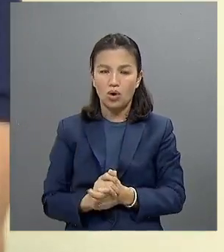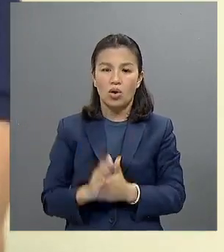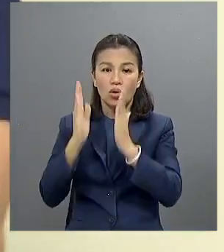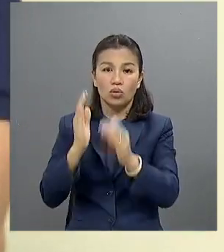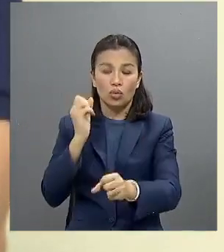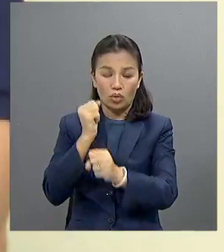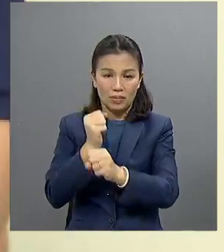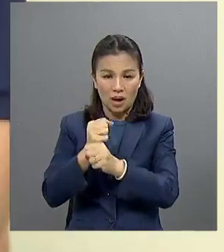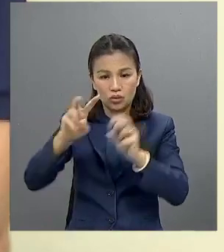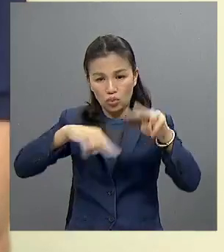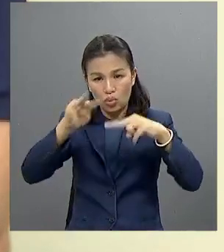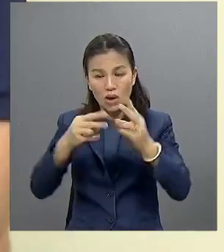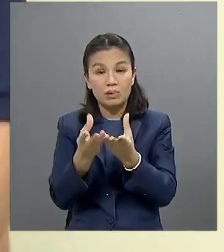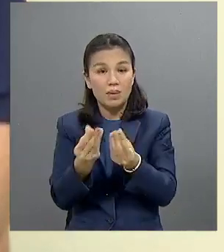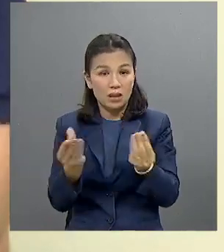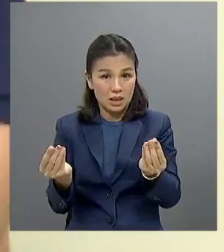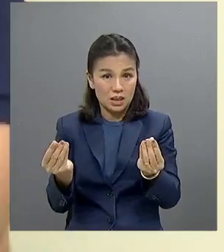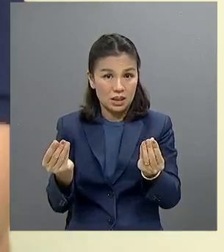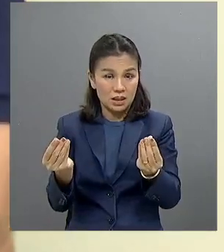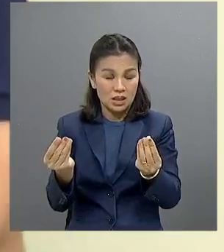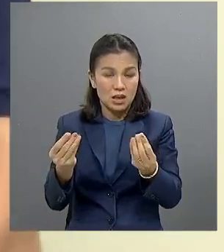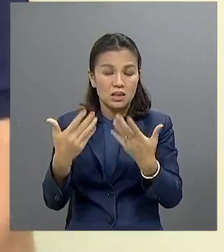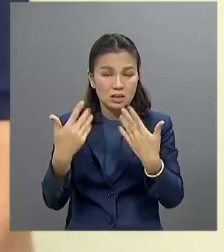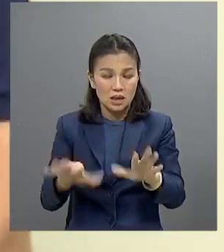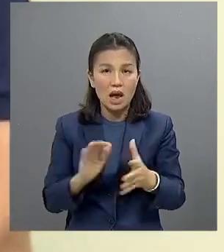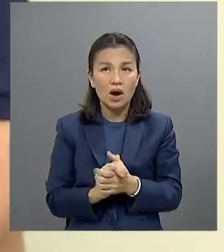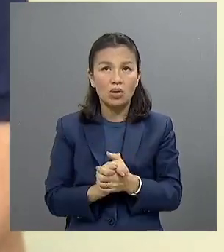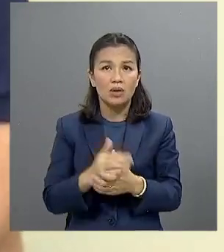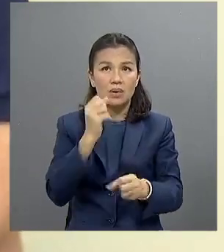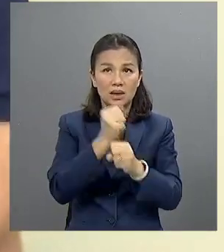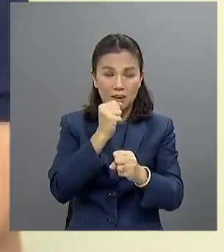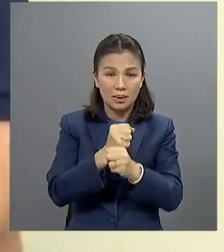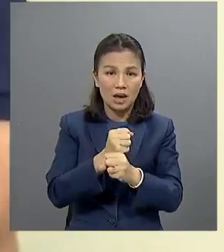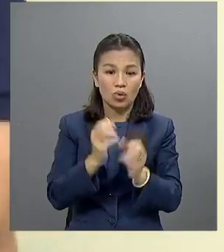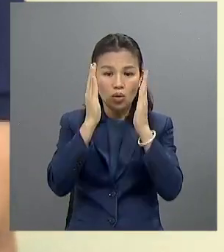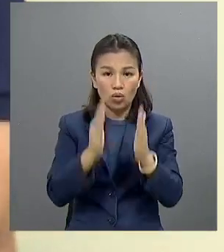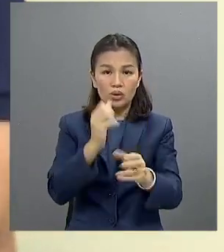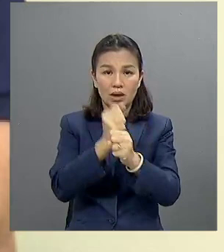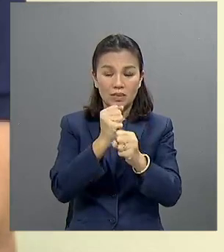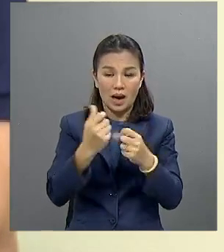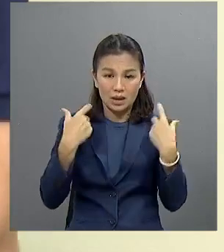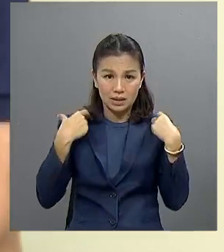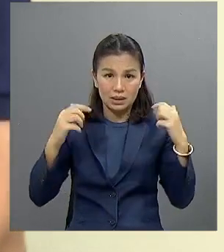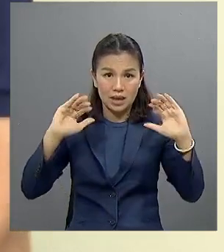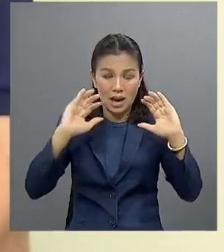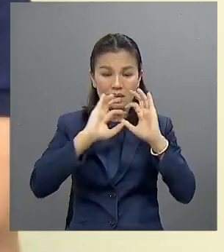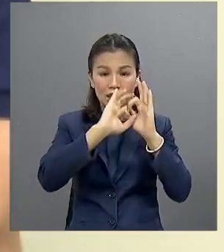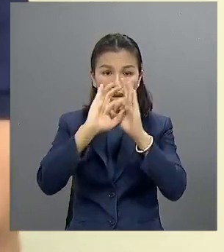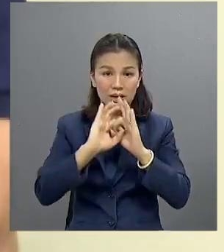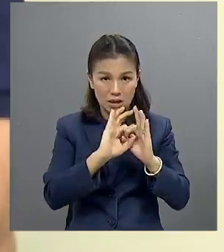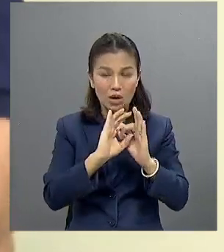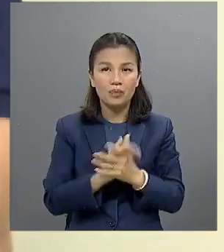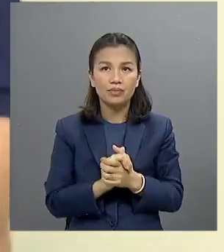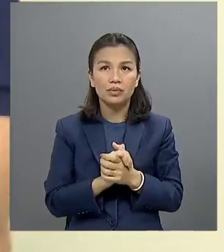จการแผ่นดินก็เลยส่งเรื่องเพราะว่ามันมีการทำงานของเจ้าหน้าที่ของรัฐเกี่ยวข้องด้วยผู้ตรวจการก็เลยส่งไปป